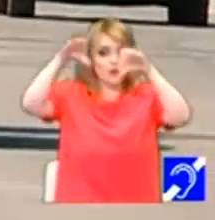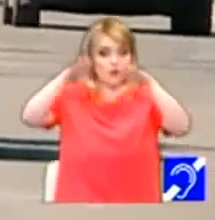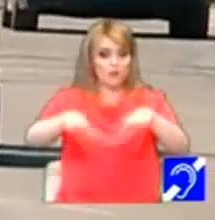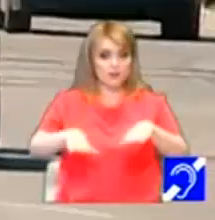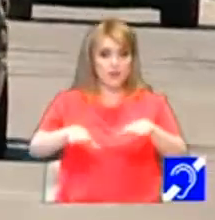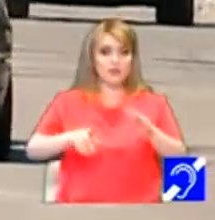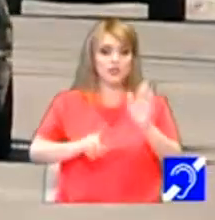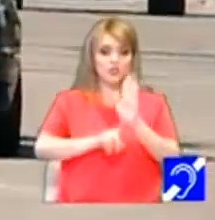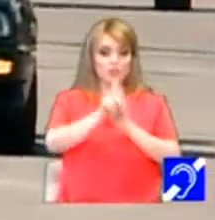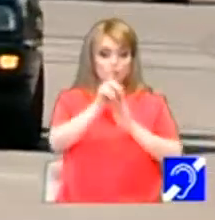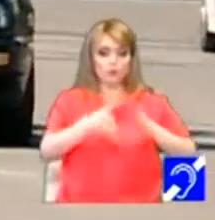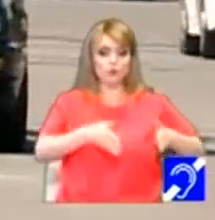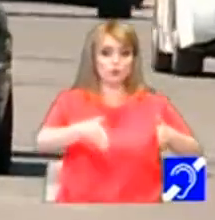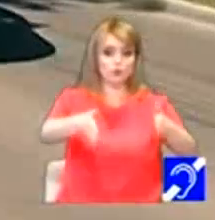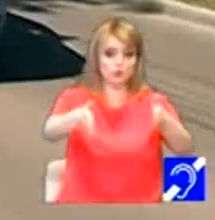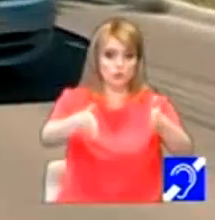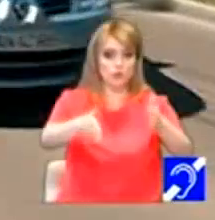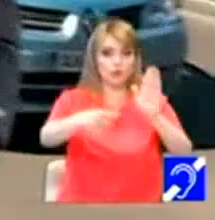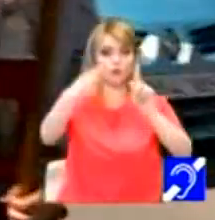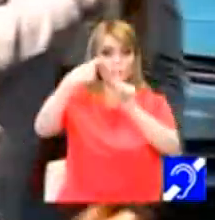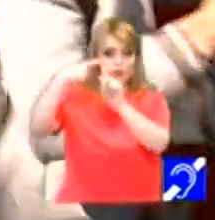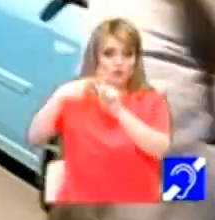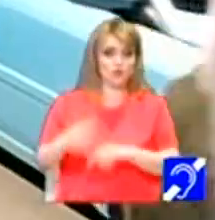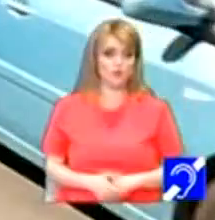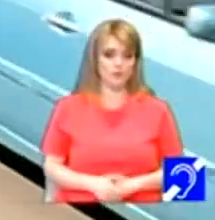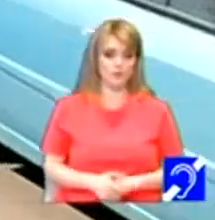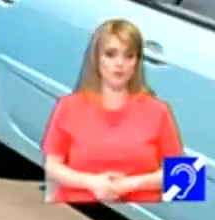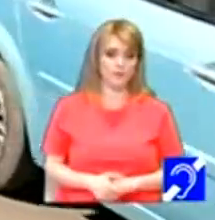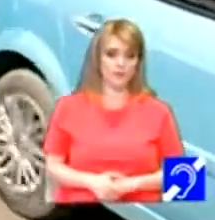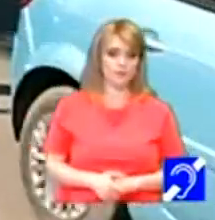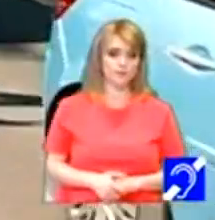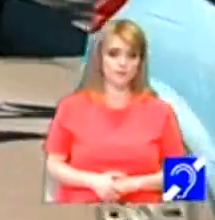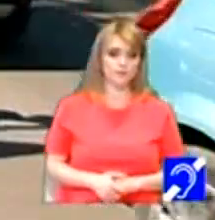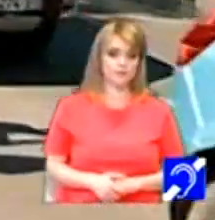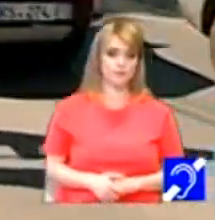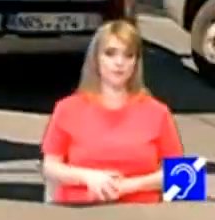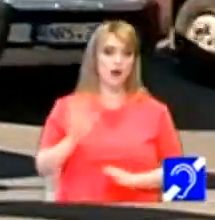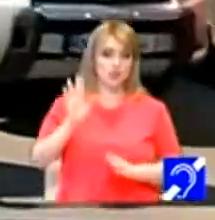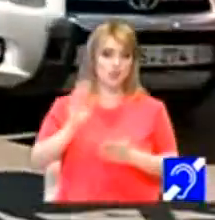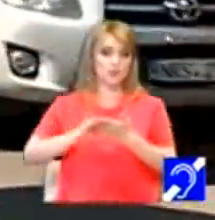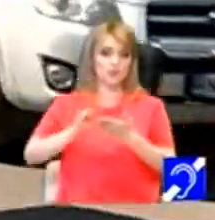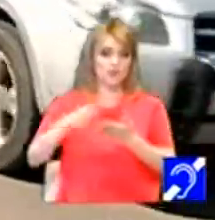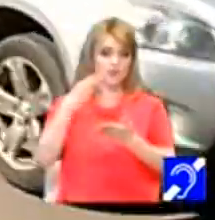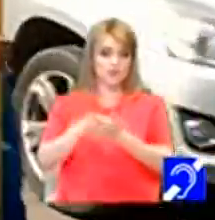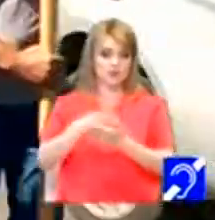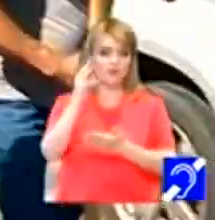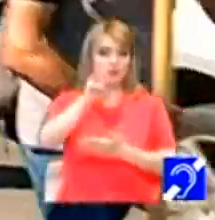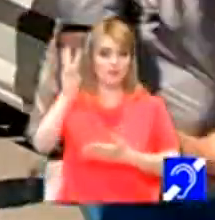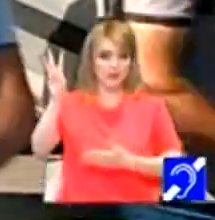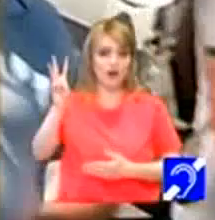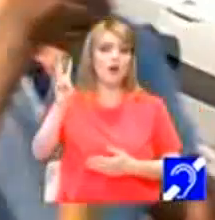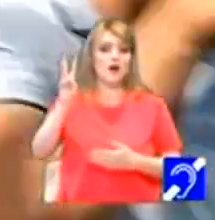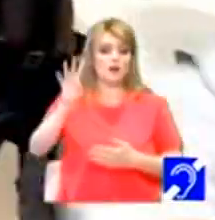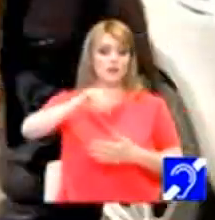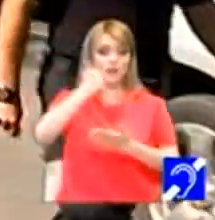începutul Drumului Crucii și al Pocăinței. Se arată într-un comunicat emis de Mitropolia Moldovei și a întregii Moldove. Credincioșii au